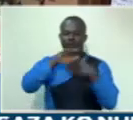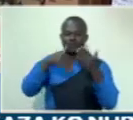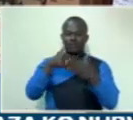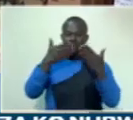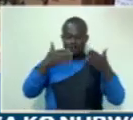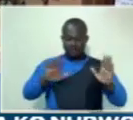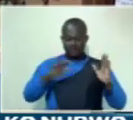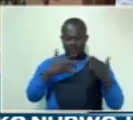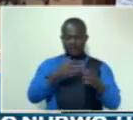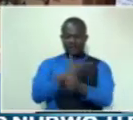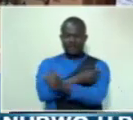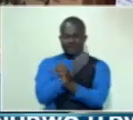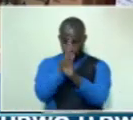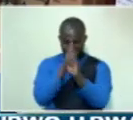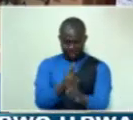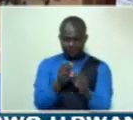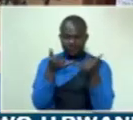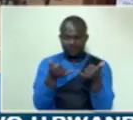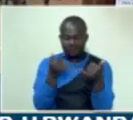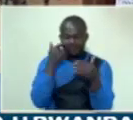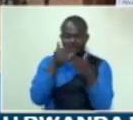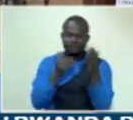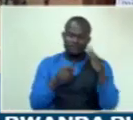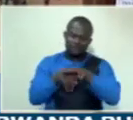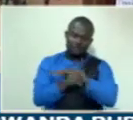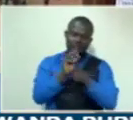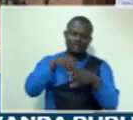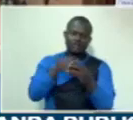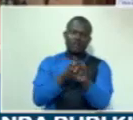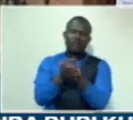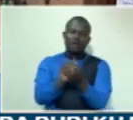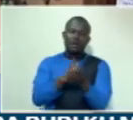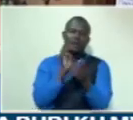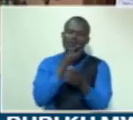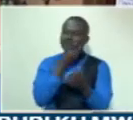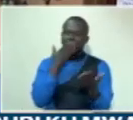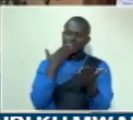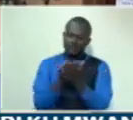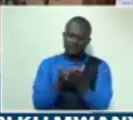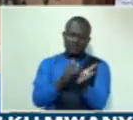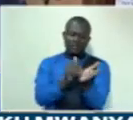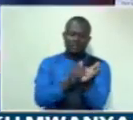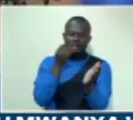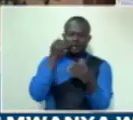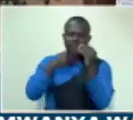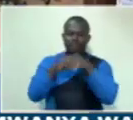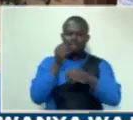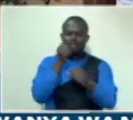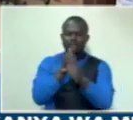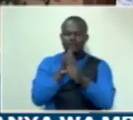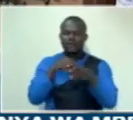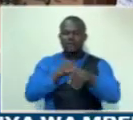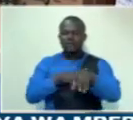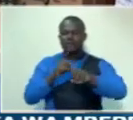ingamba barazubahiriza, aho usanga mbere yo kwinjira mu isoko baranza gukaraba n'amazi meza n'isabune bari abacuruzi usanga bakora mu